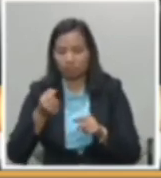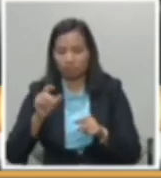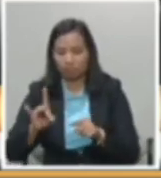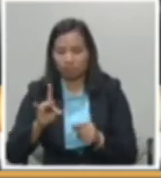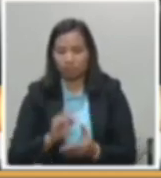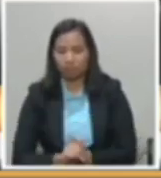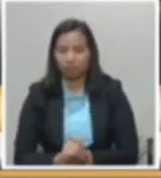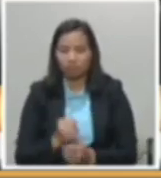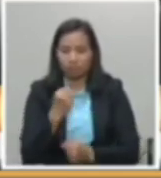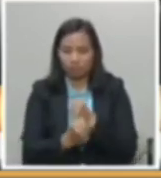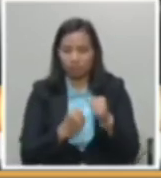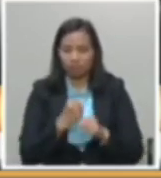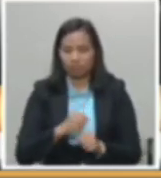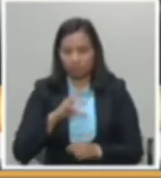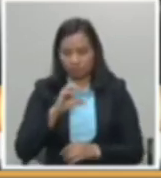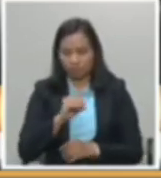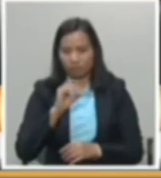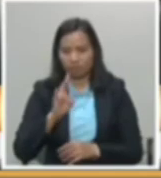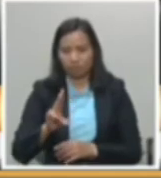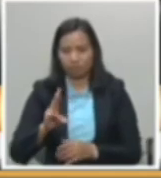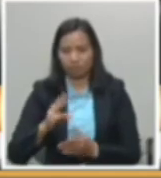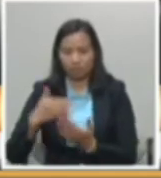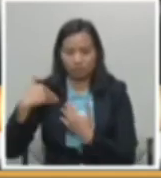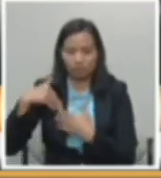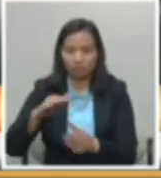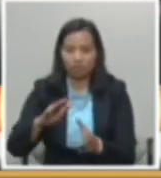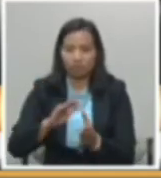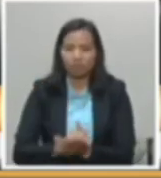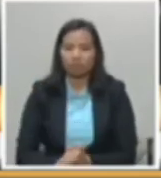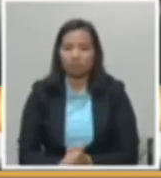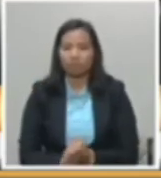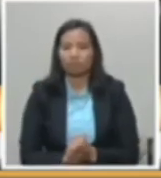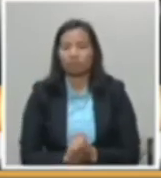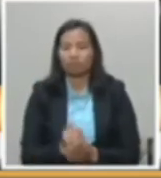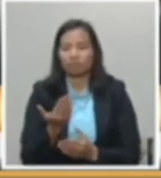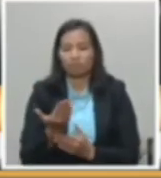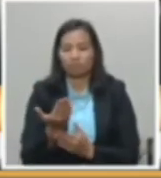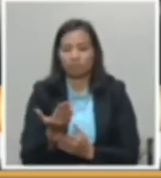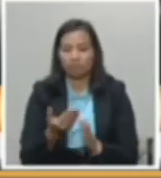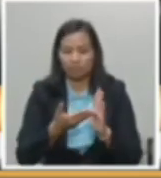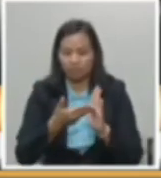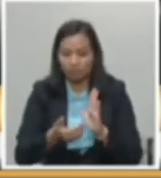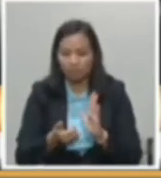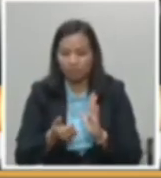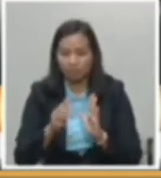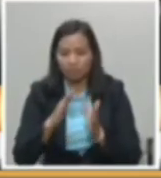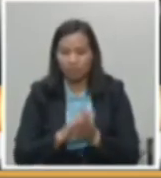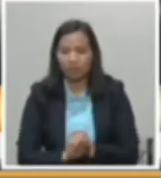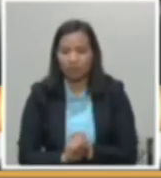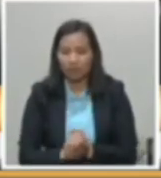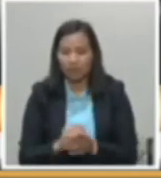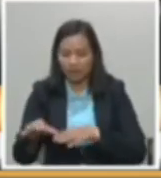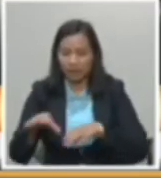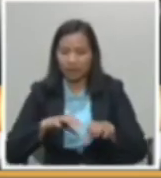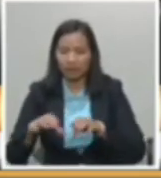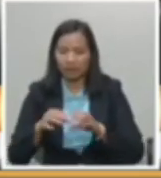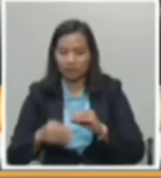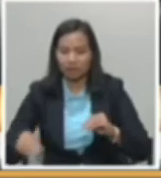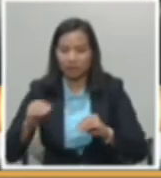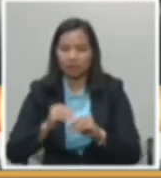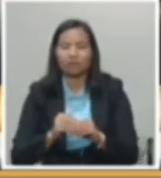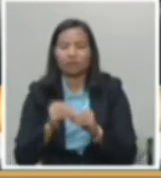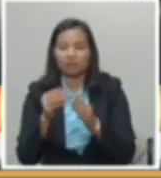18% ในปี57การส่งออกของไทยไม่ได้อยู่ในภาวะติดลบแบบนี้นะคะยังได้รับการจัดสรรงบประมาณที่มาก